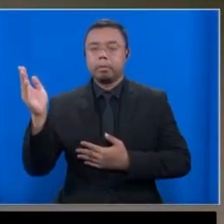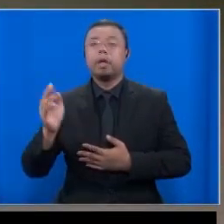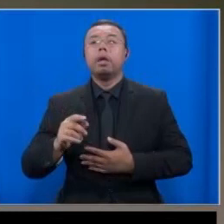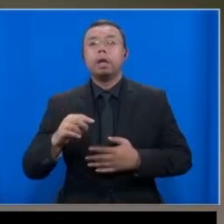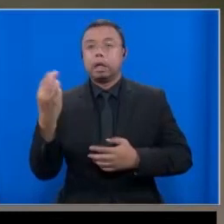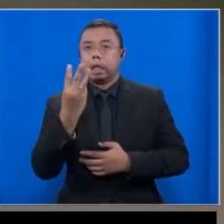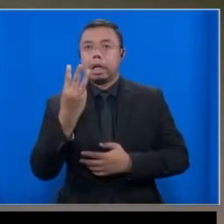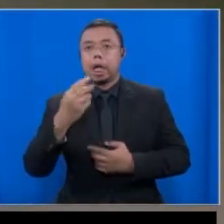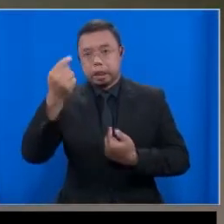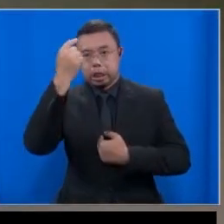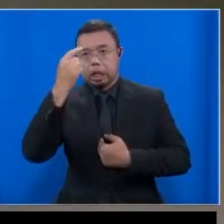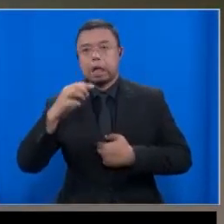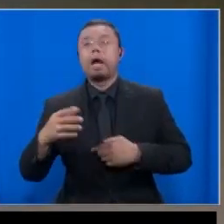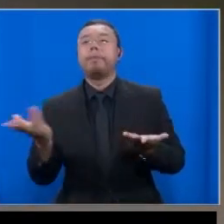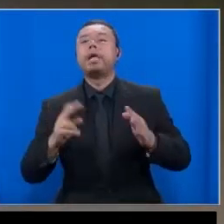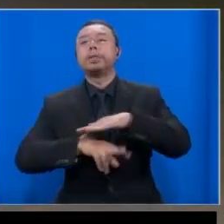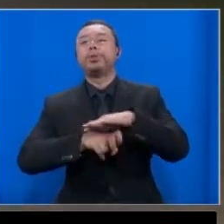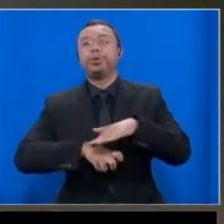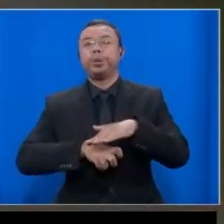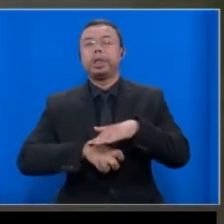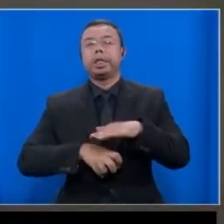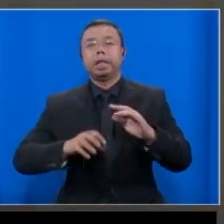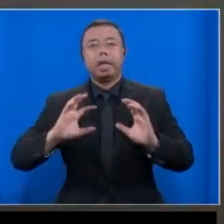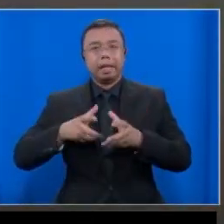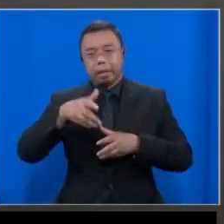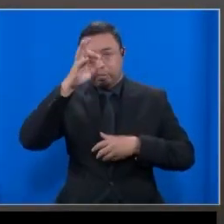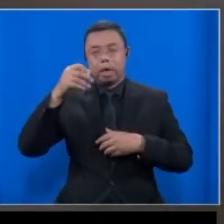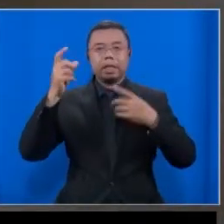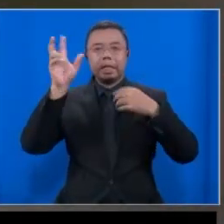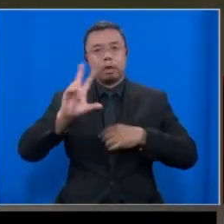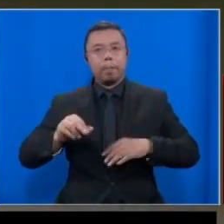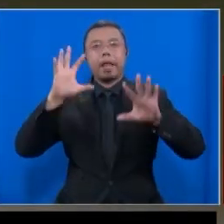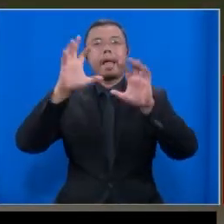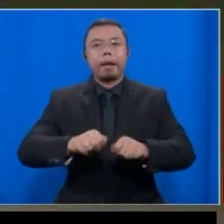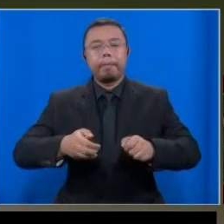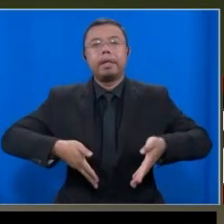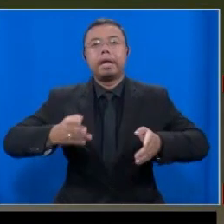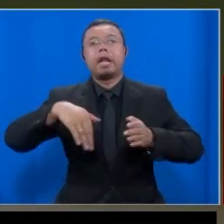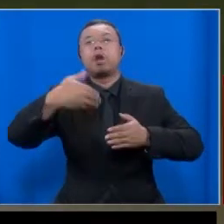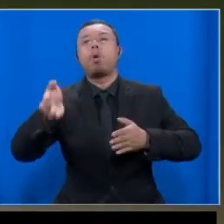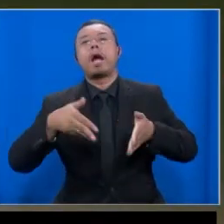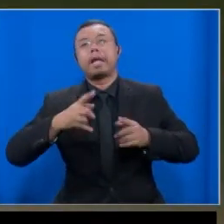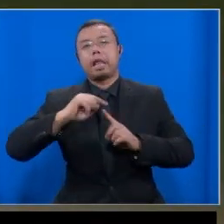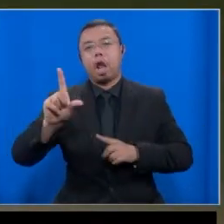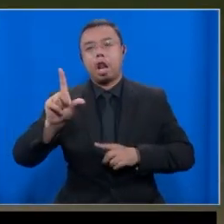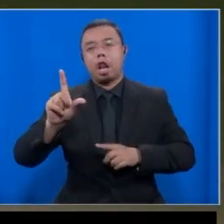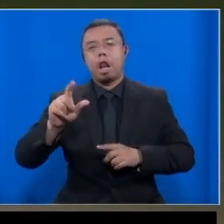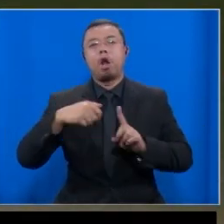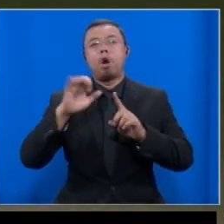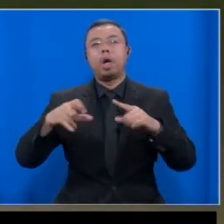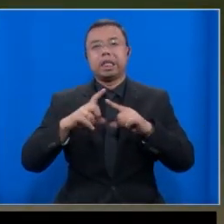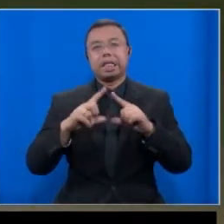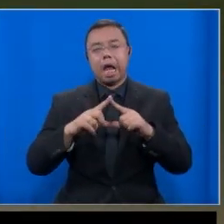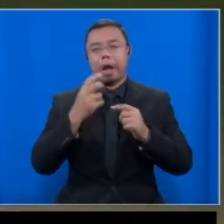Penangkapan tiga tersangka pelaku pencurian yang dilakukan tim Reskrim Polda Jawa Barat di Gerbang Tol Pasir Koja, Kota Bandung, Senin 25